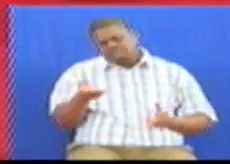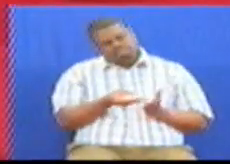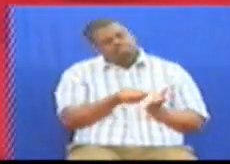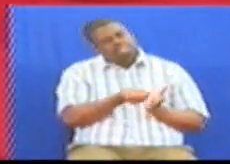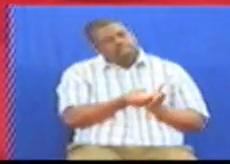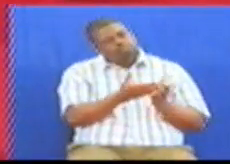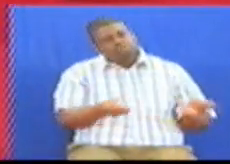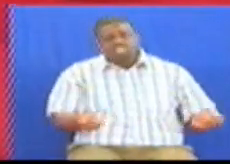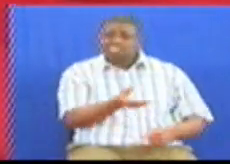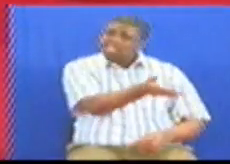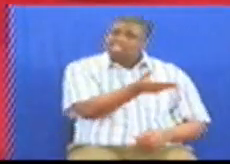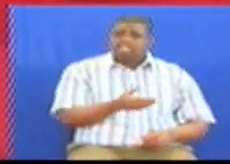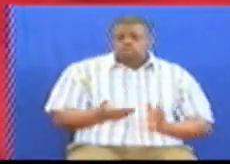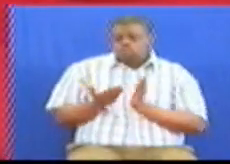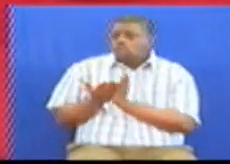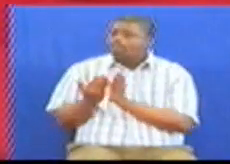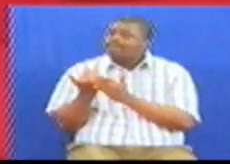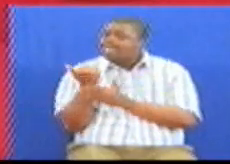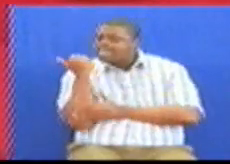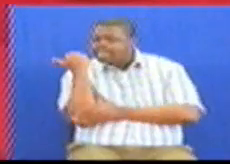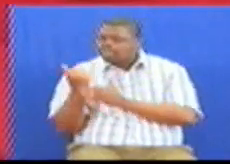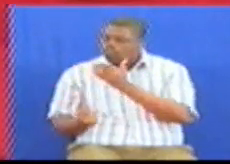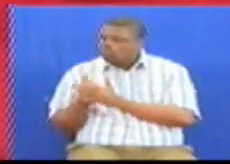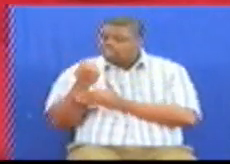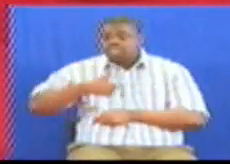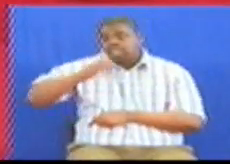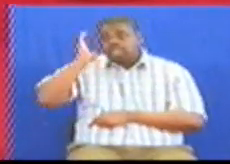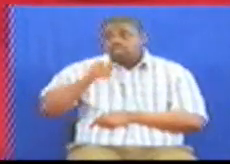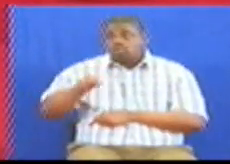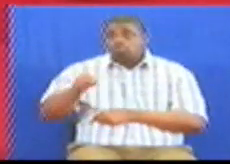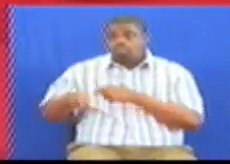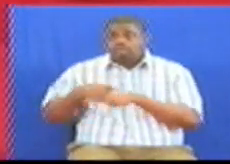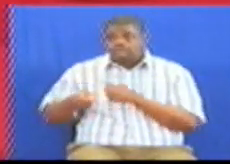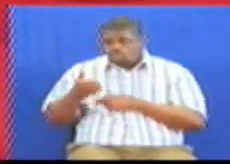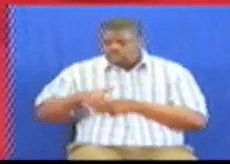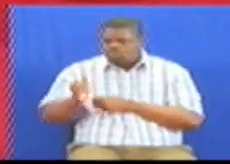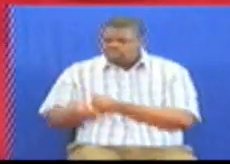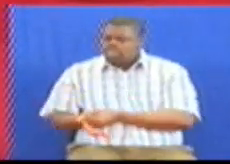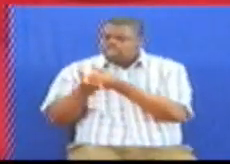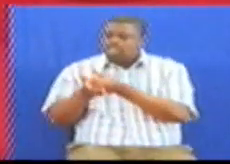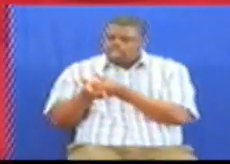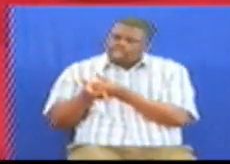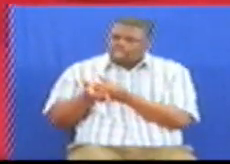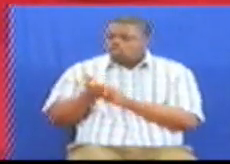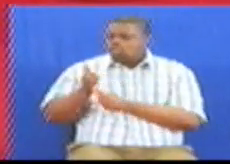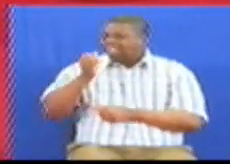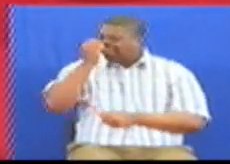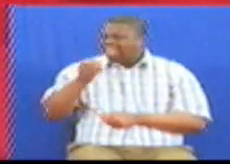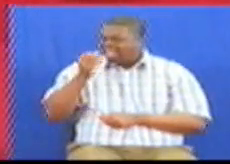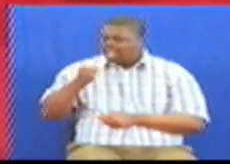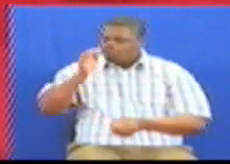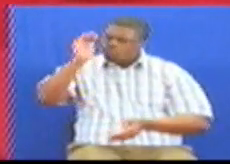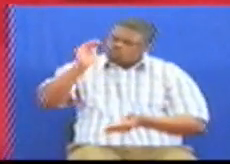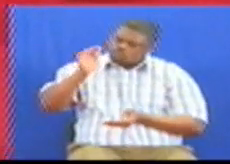tunazoomba, tunaomba exemption kutoka serikalini ili mradi uende. Mradi ule utatusaidia kutengeneza mbolea, utatusaidia kupunguza taka katika jiji la Dar es